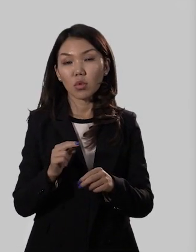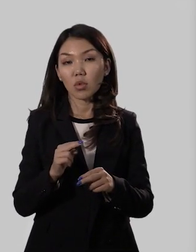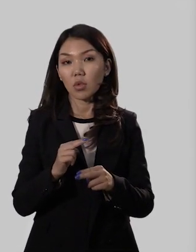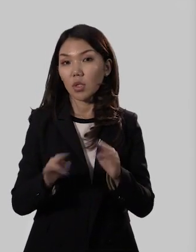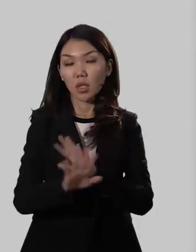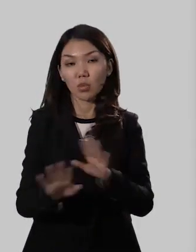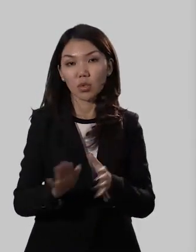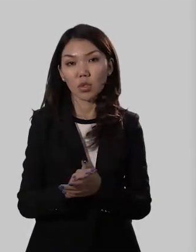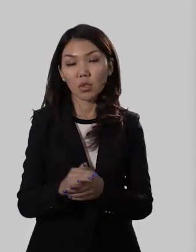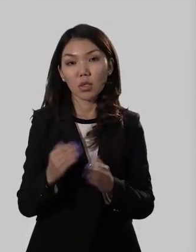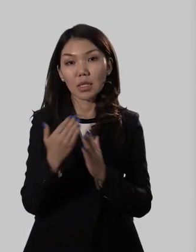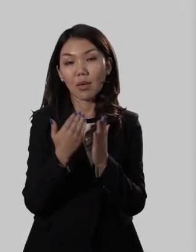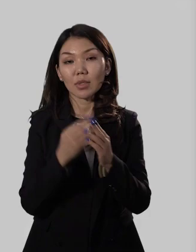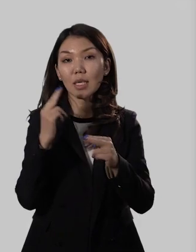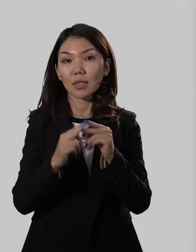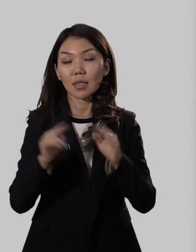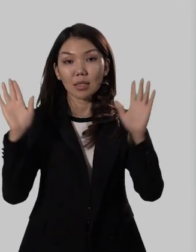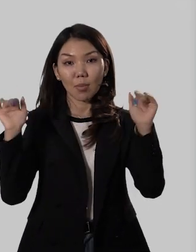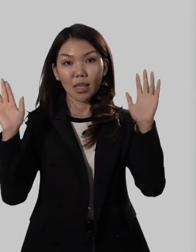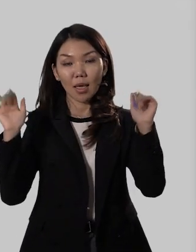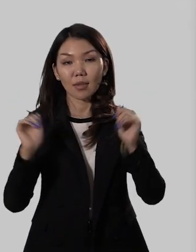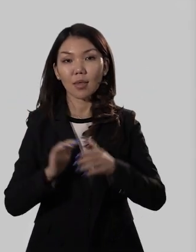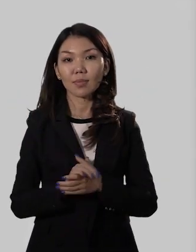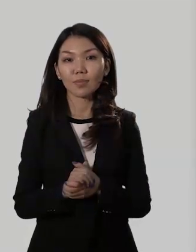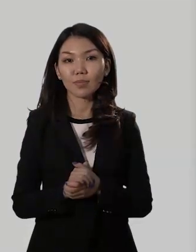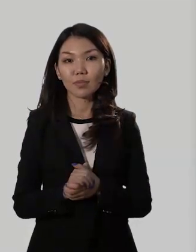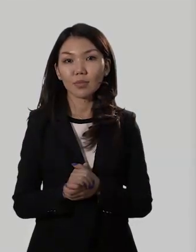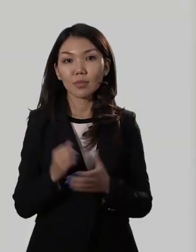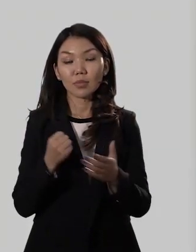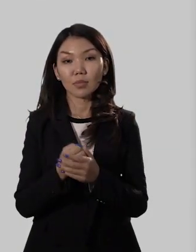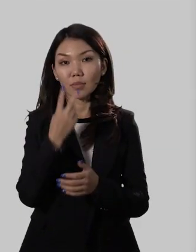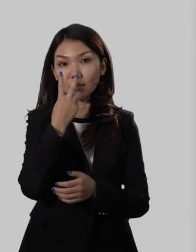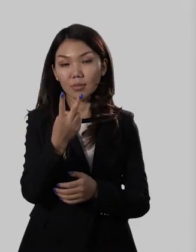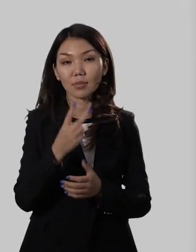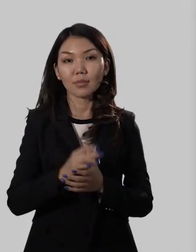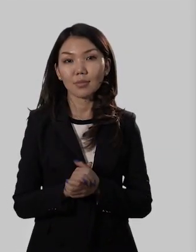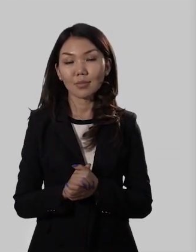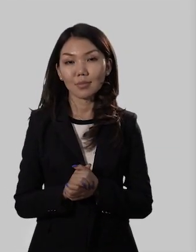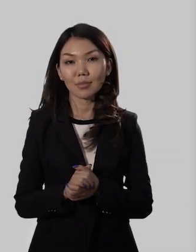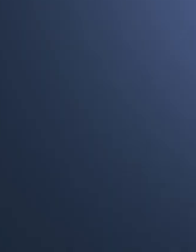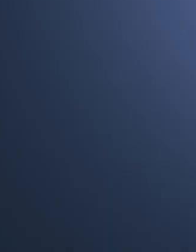Ушуну менен сабагыбыз аяктайт. Саламатта калгыла. Көрүшкөнчө.